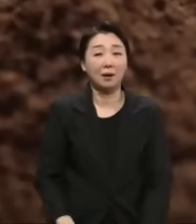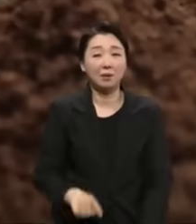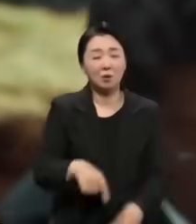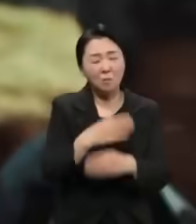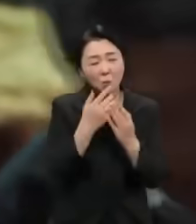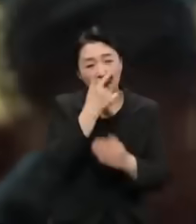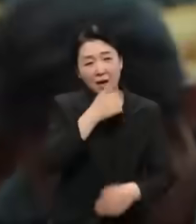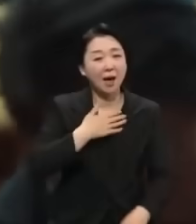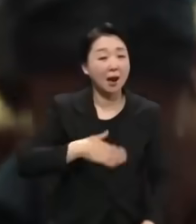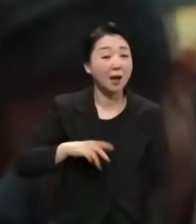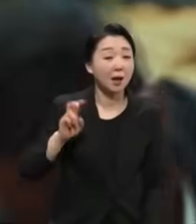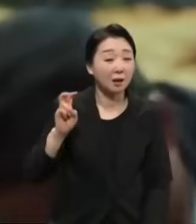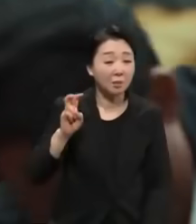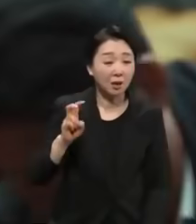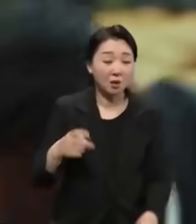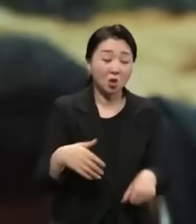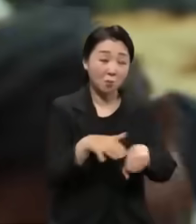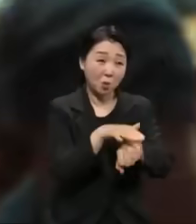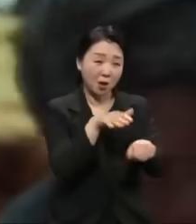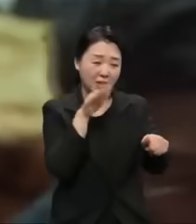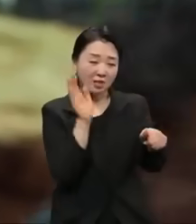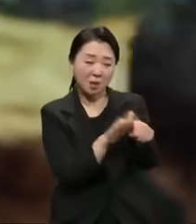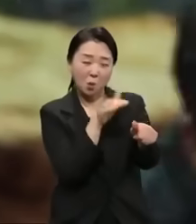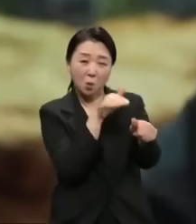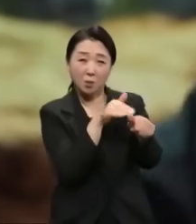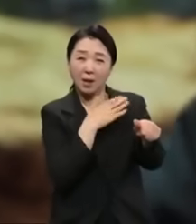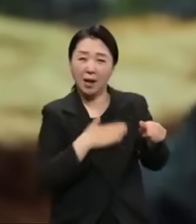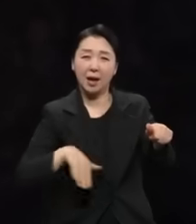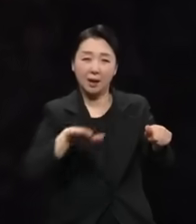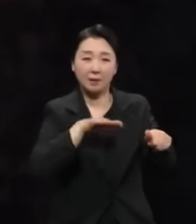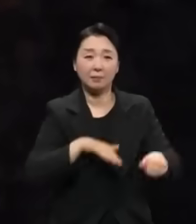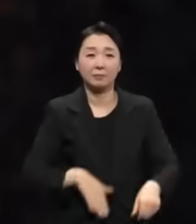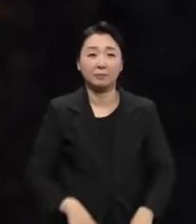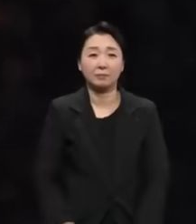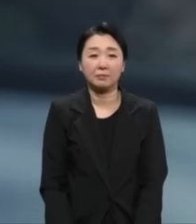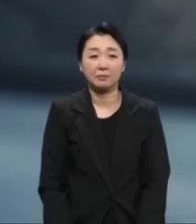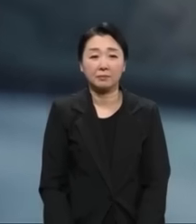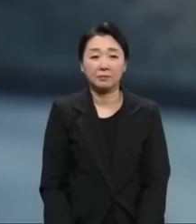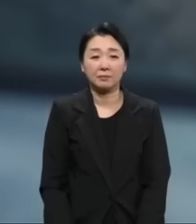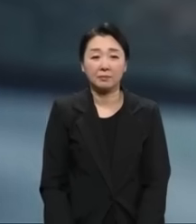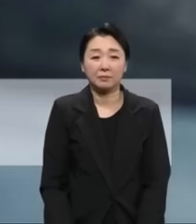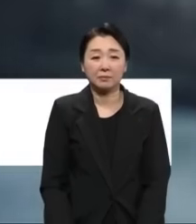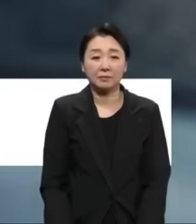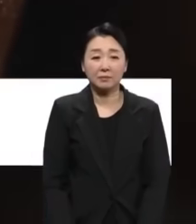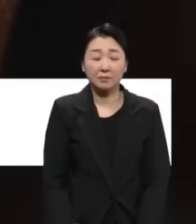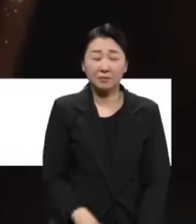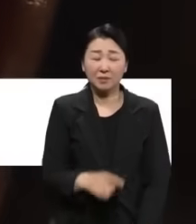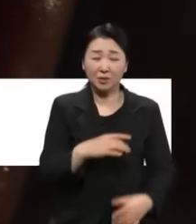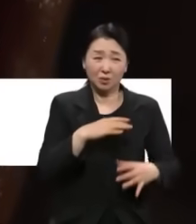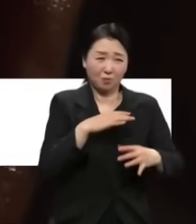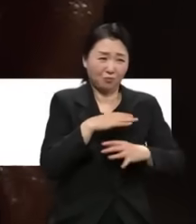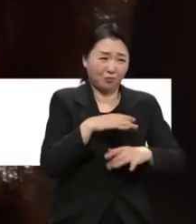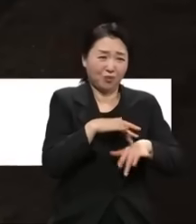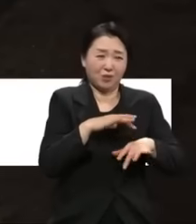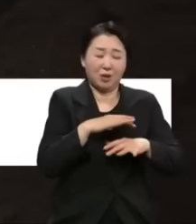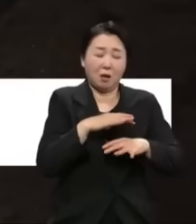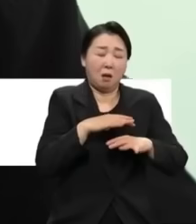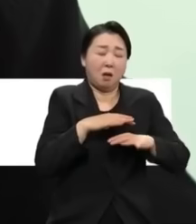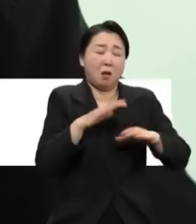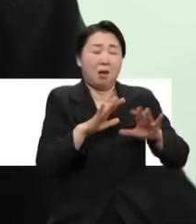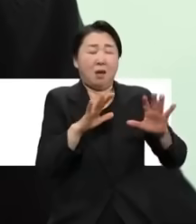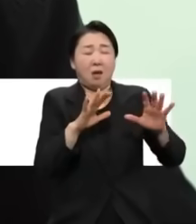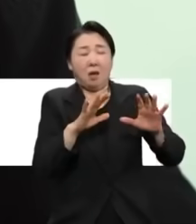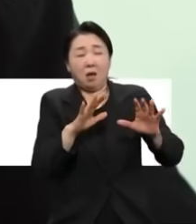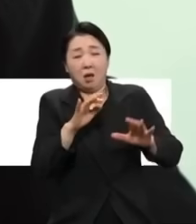거야. 묘 하나 잘못 건들면 어떻게 되는지. 기존의 오컬트 장르는 무섭고 괴이해서 마니아만